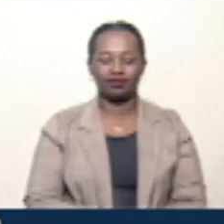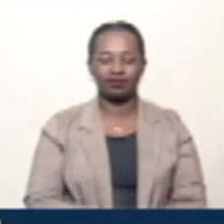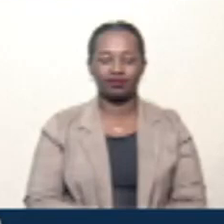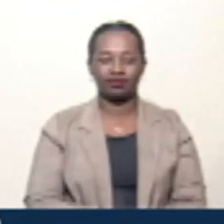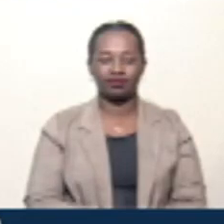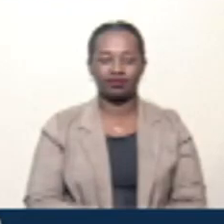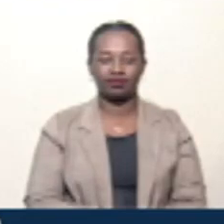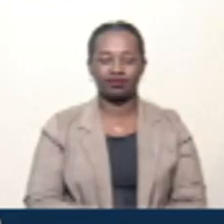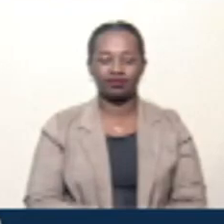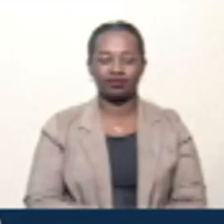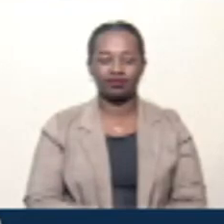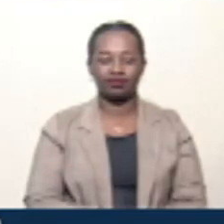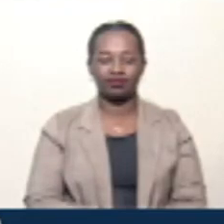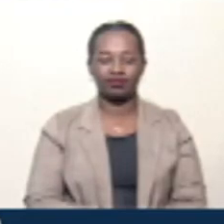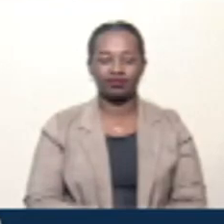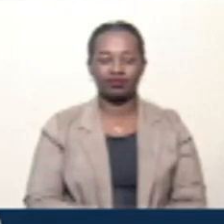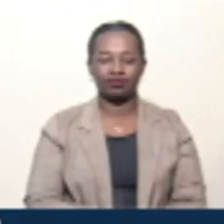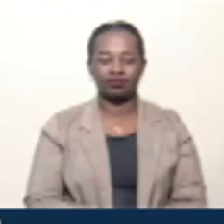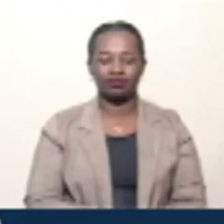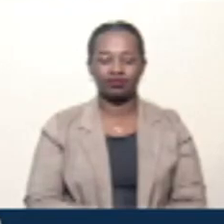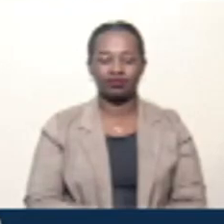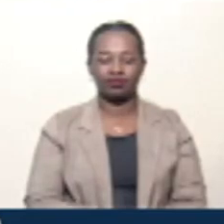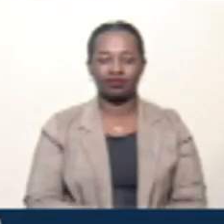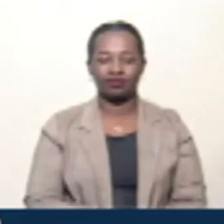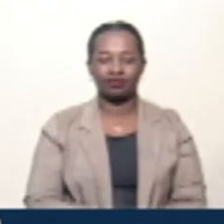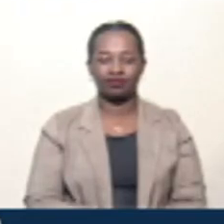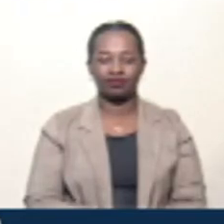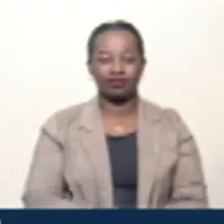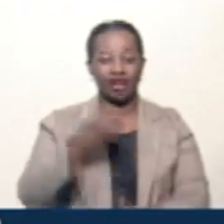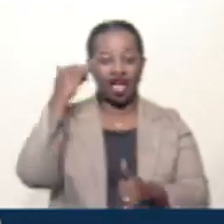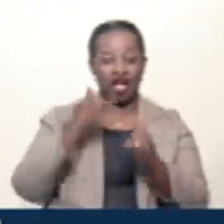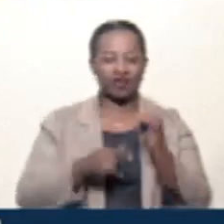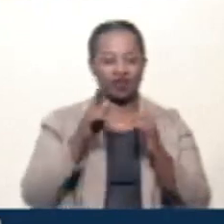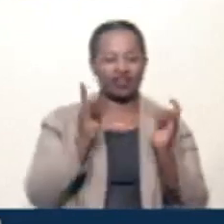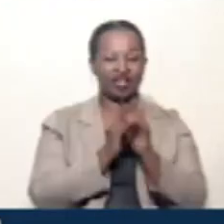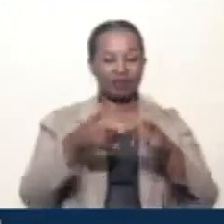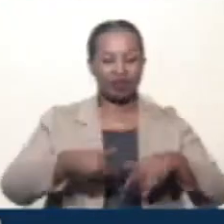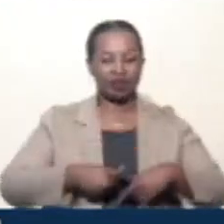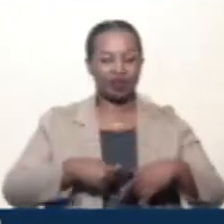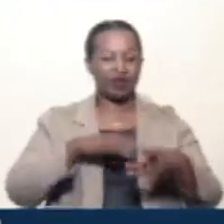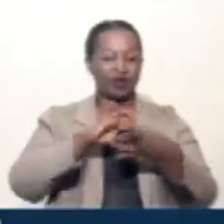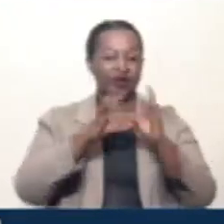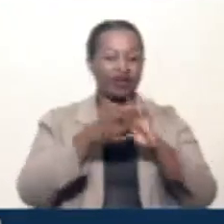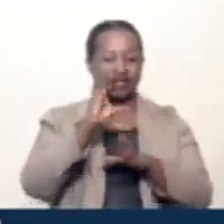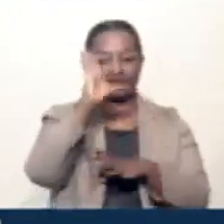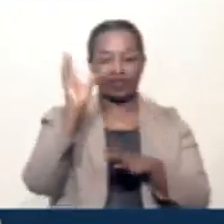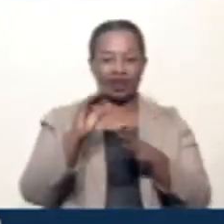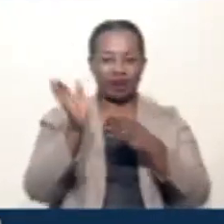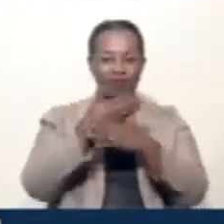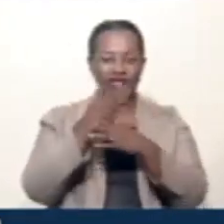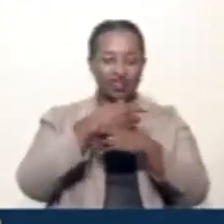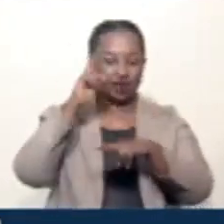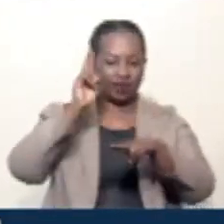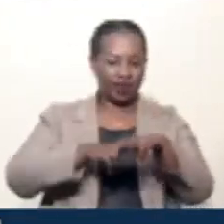sans toutefois savoir d'où tu viens et cela est une bénédiction asozi inama ya Youth Connect Africa ministre w'intebe Dr. Edouard